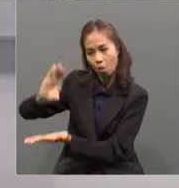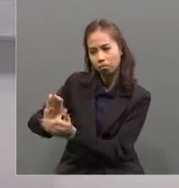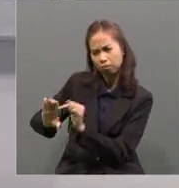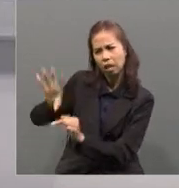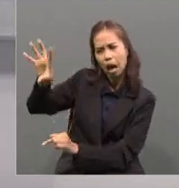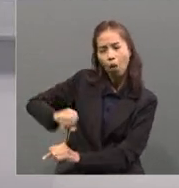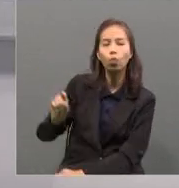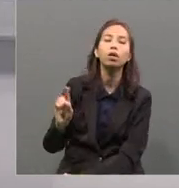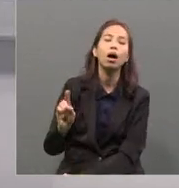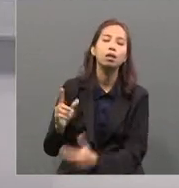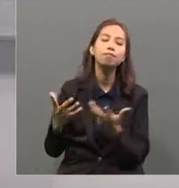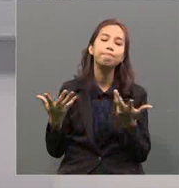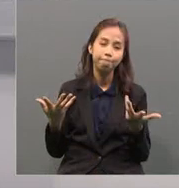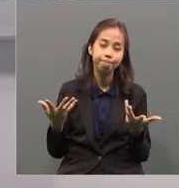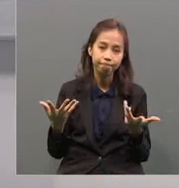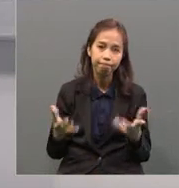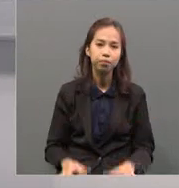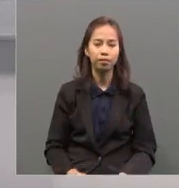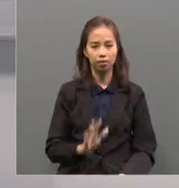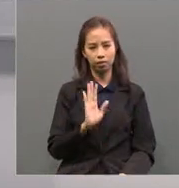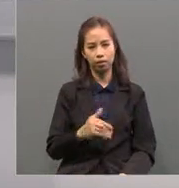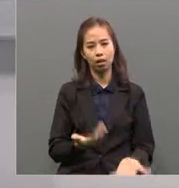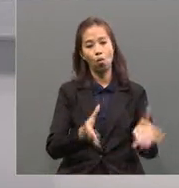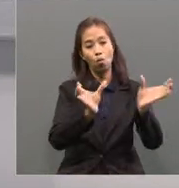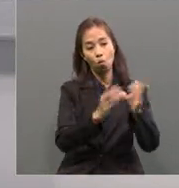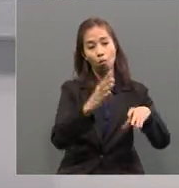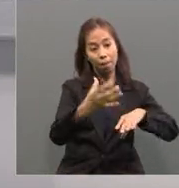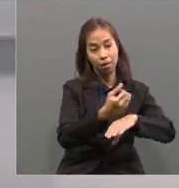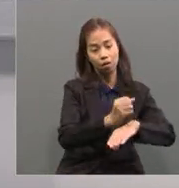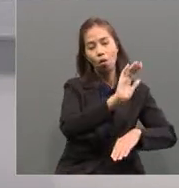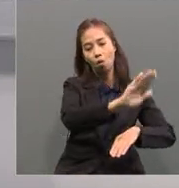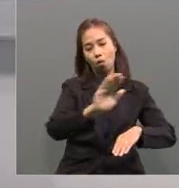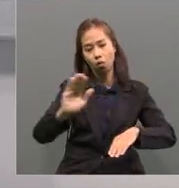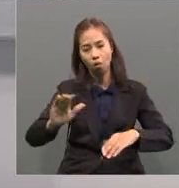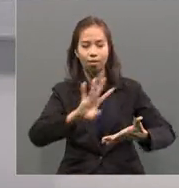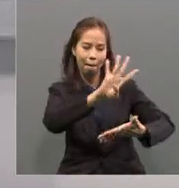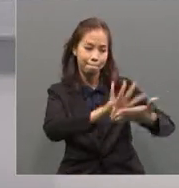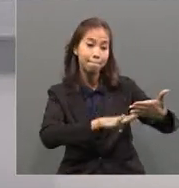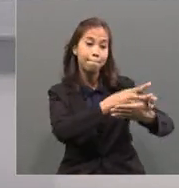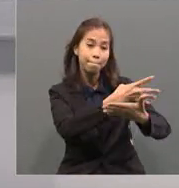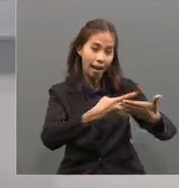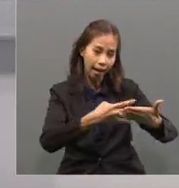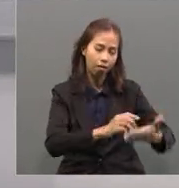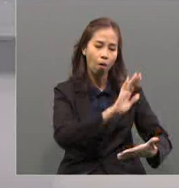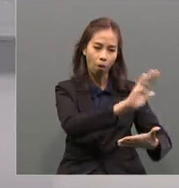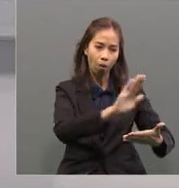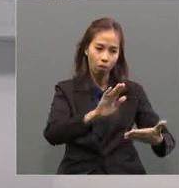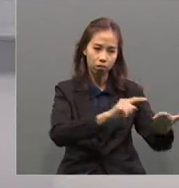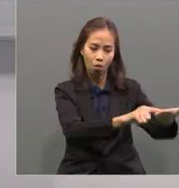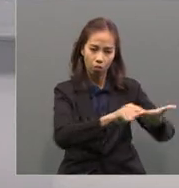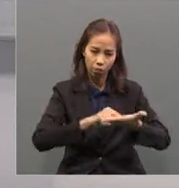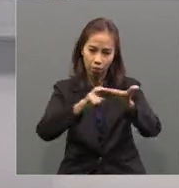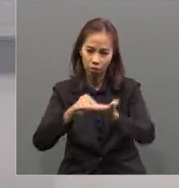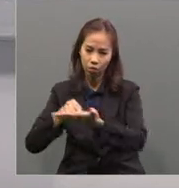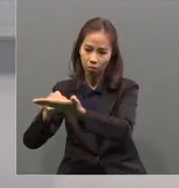พรรคการเมืองคุณผู้ชมเขาก็จะส่งเกี่ยวกับเรื่องของการทำแผนงานโครงการต่างๆนโยบายต่างๆไปให้กับกกต.เพื่อที่จะ